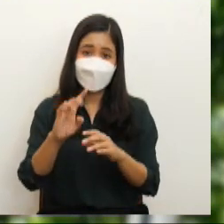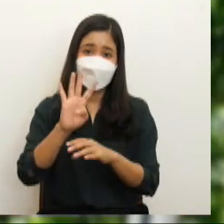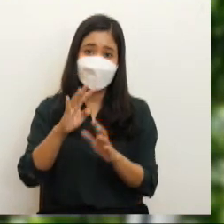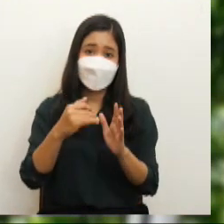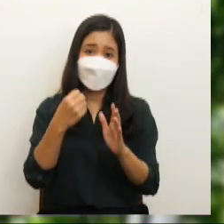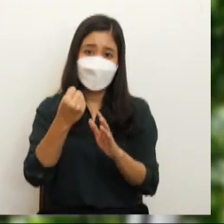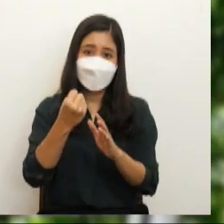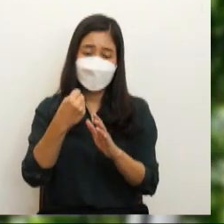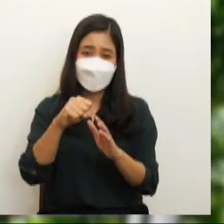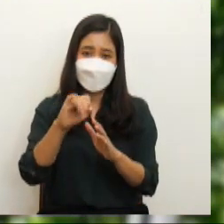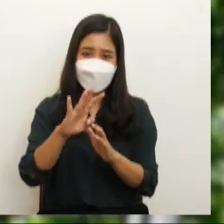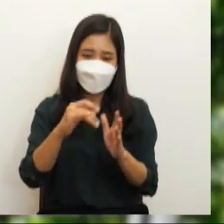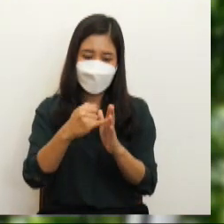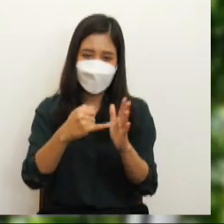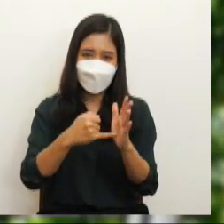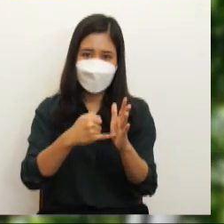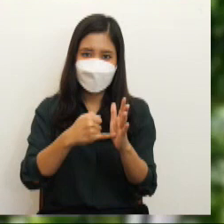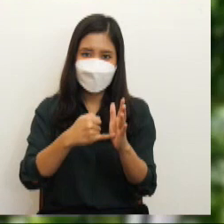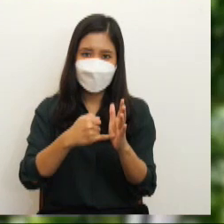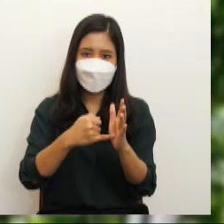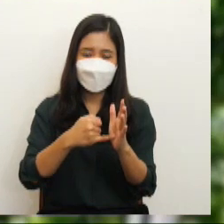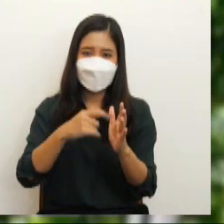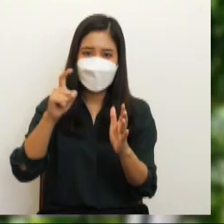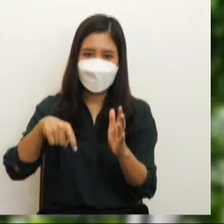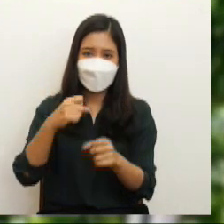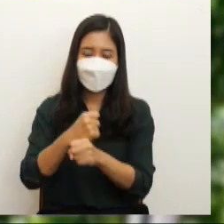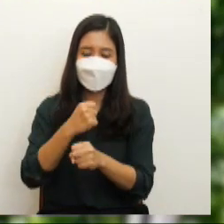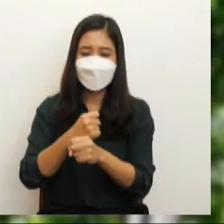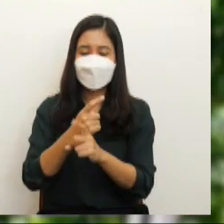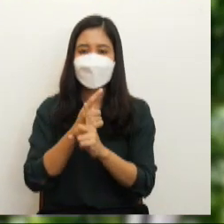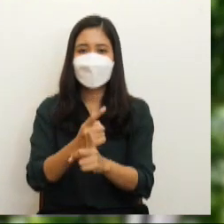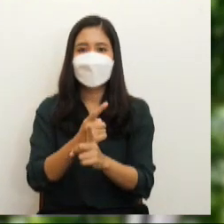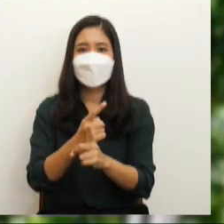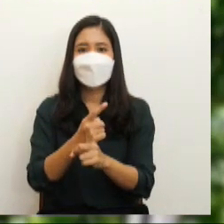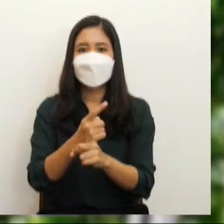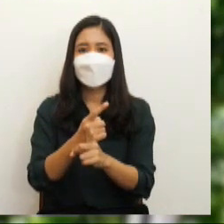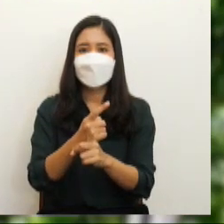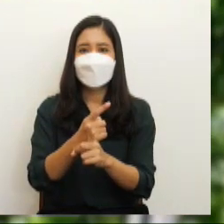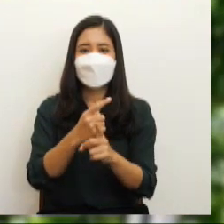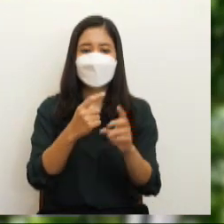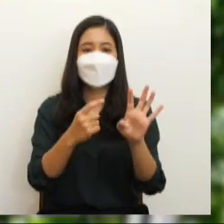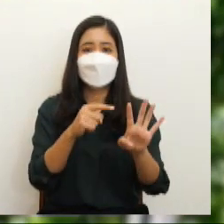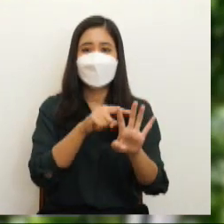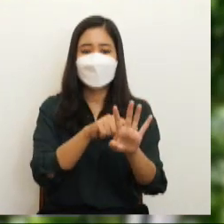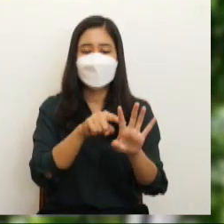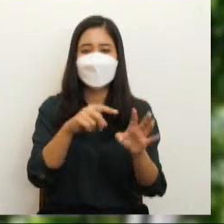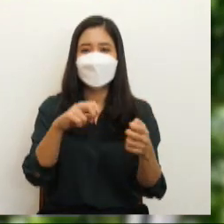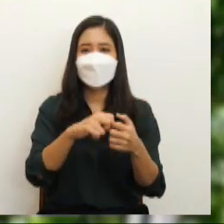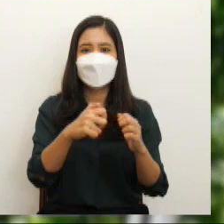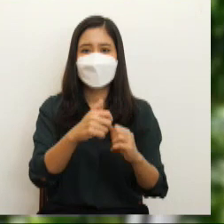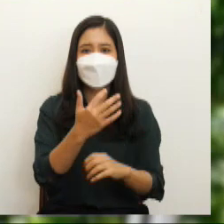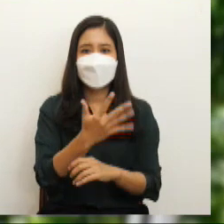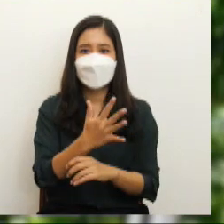ามออนไซต์แล้วเราก็ดำเนินการไปได้ด้วยดีทั้ง4จังหวัดก็ไม่มีปัญหาอะไรแต่วันนี้